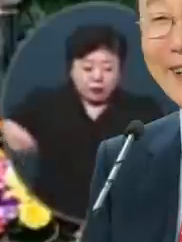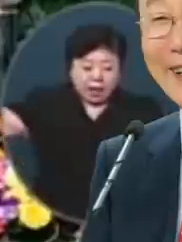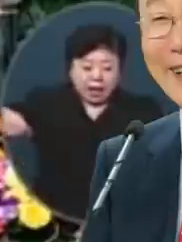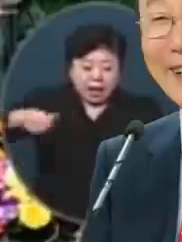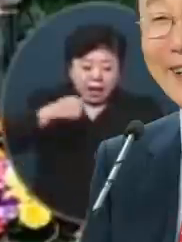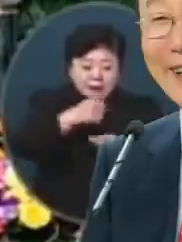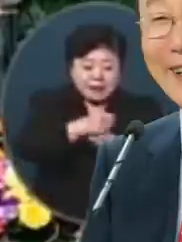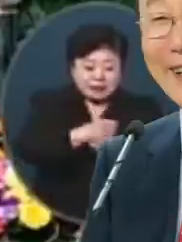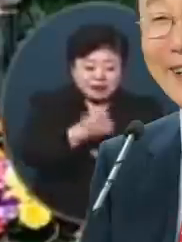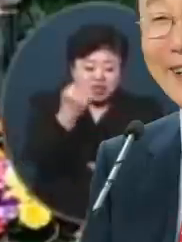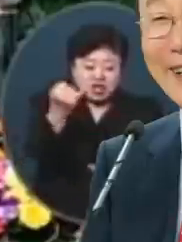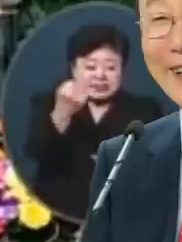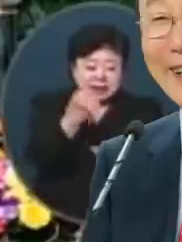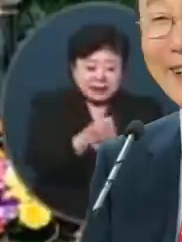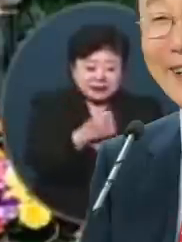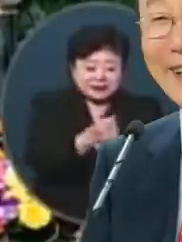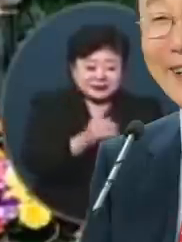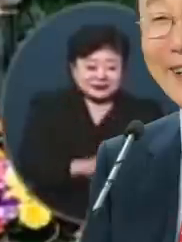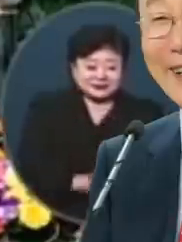만드셨습니다.